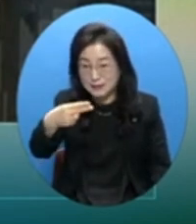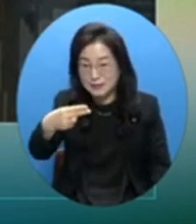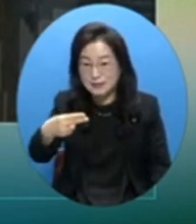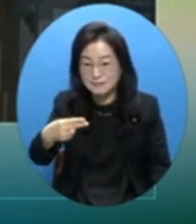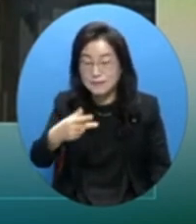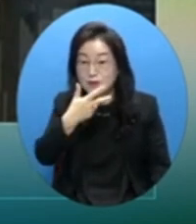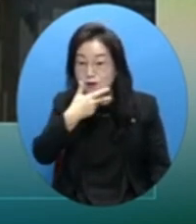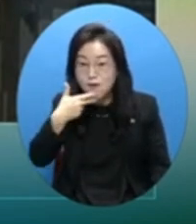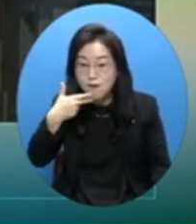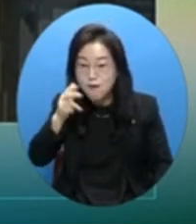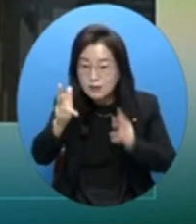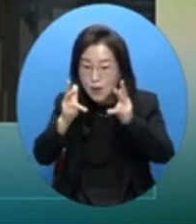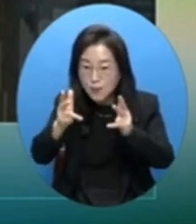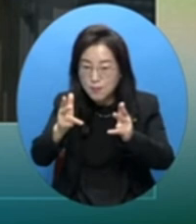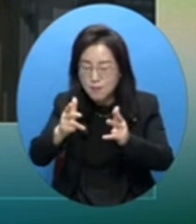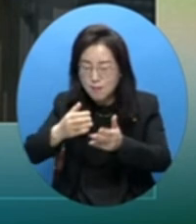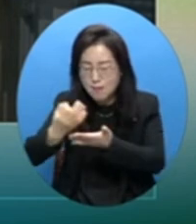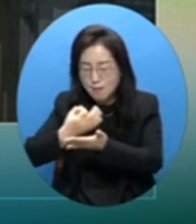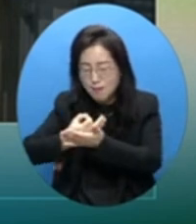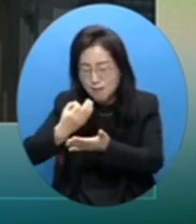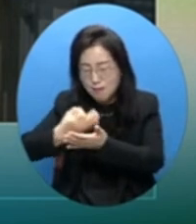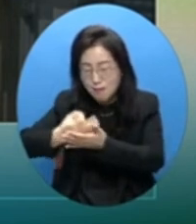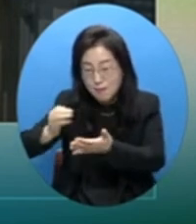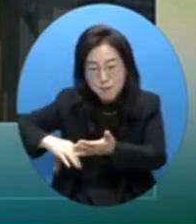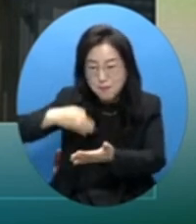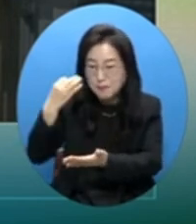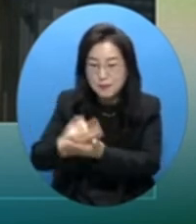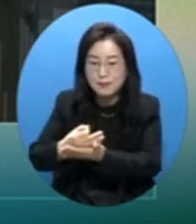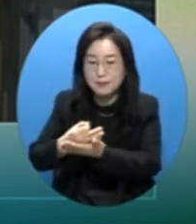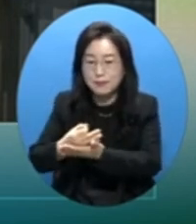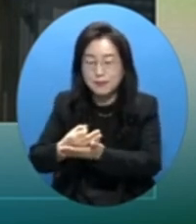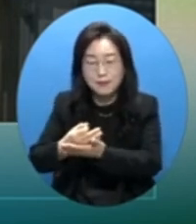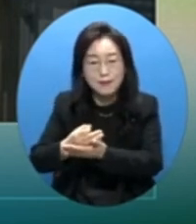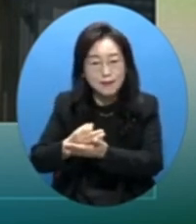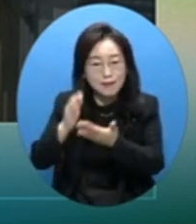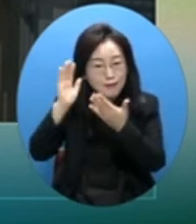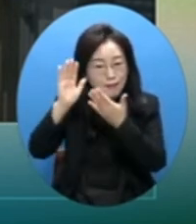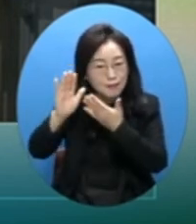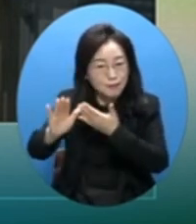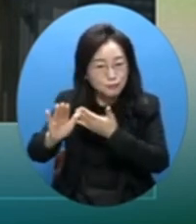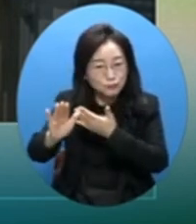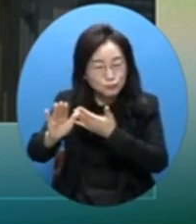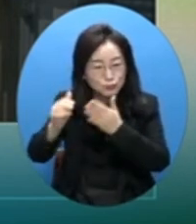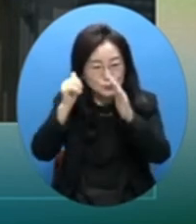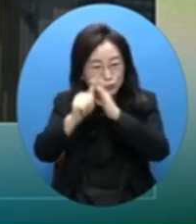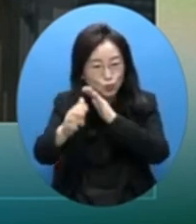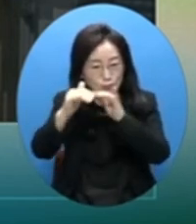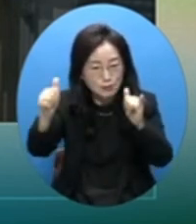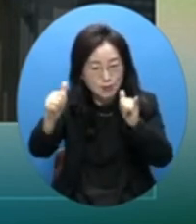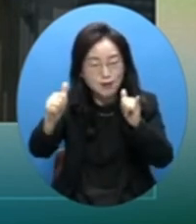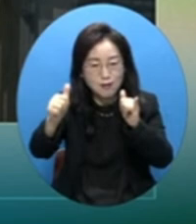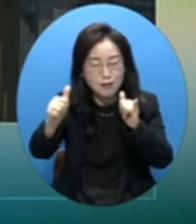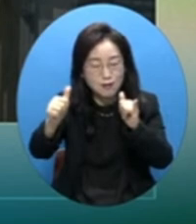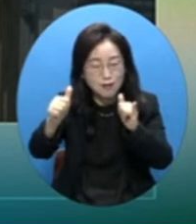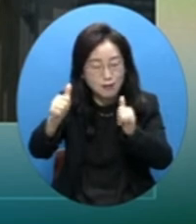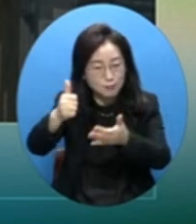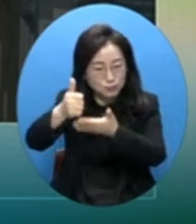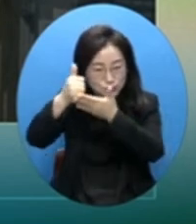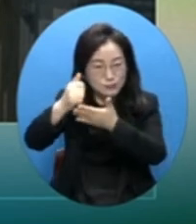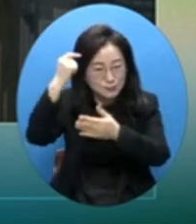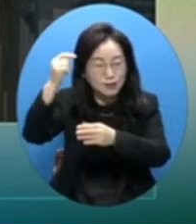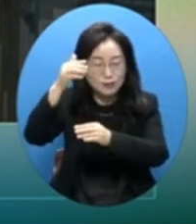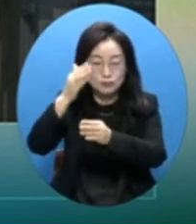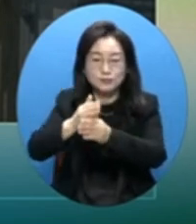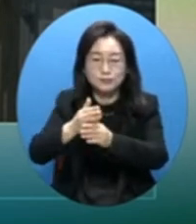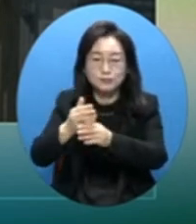엄청나게 성공해서 차세대 지도자로 주목받고 있는 친구입니다 무엇보다 믿음이 아주